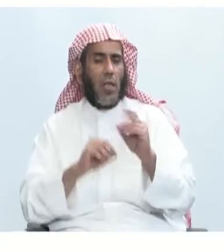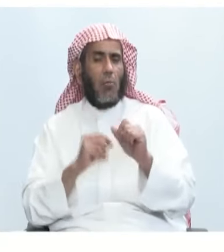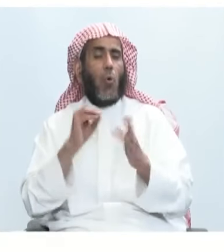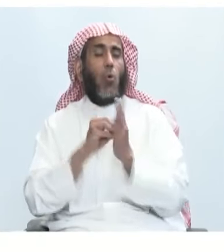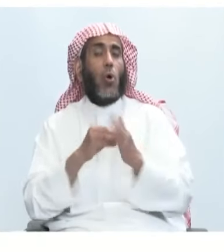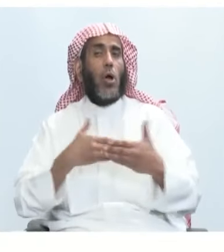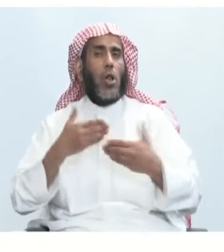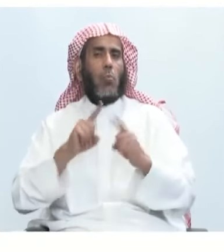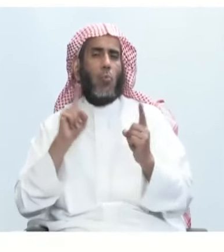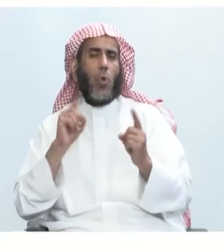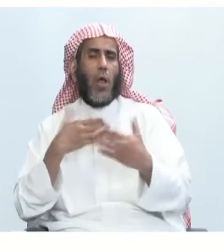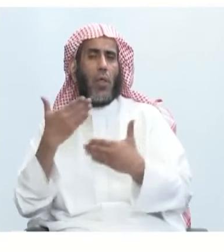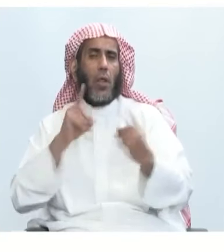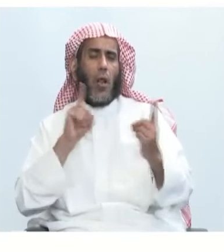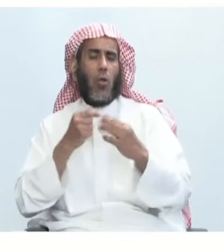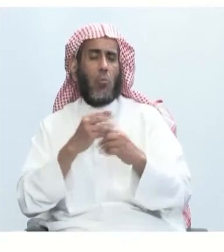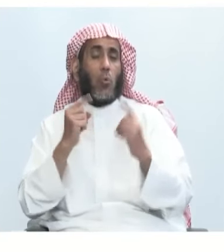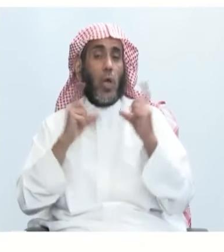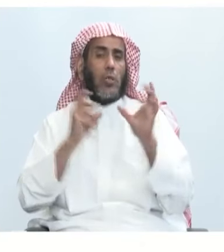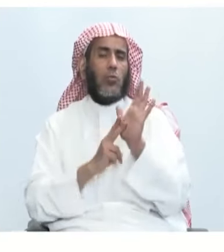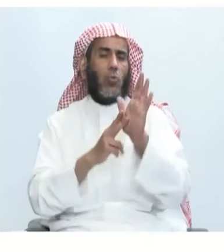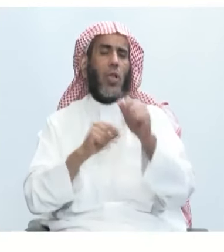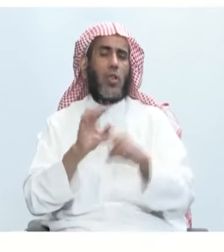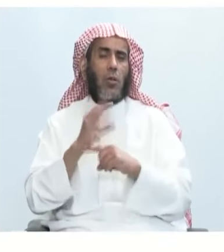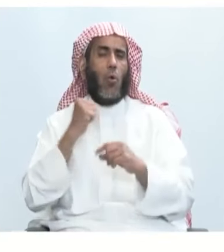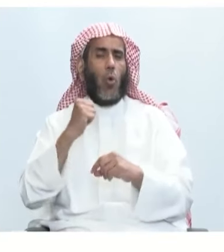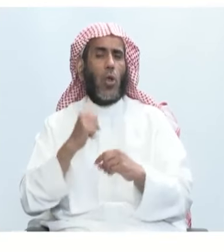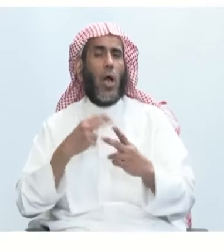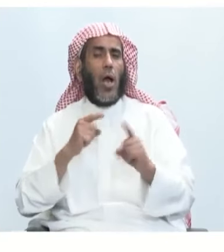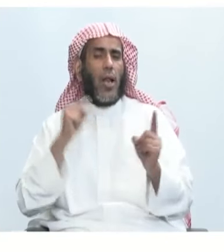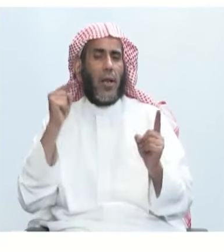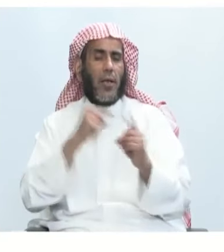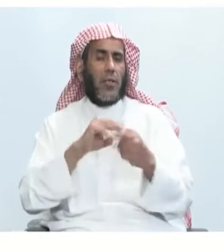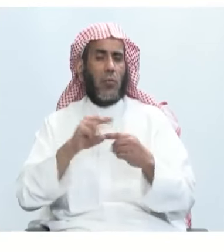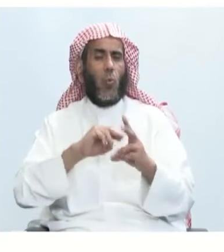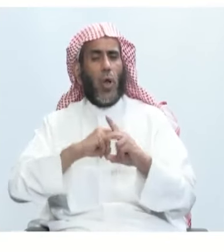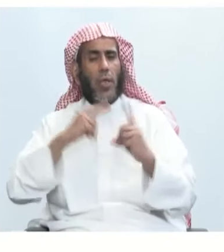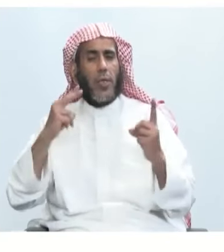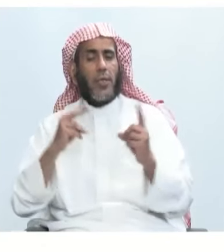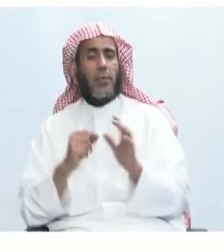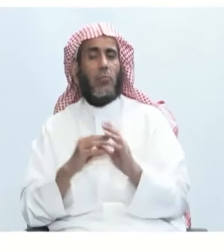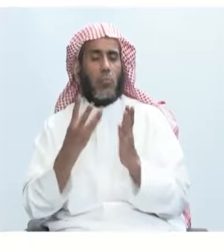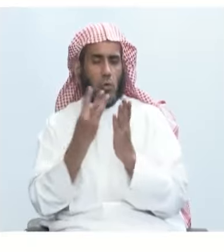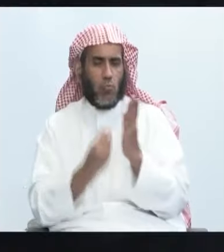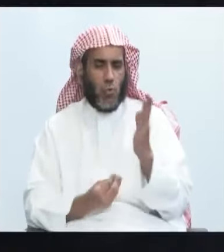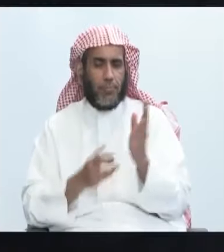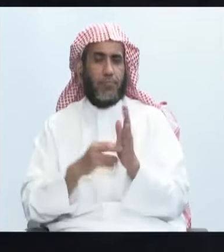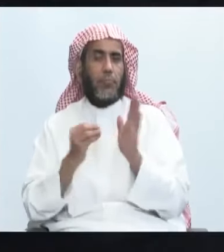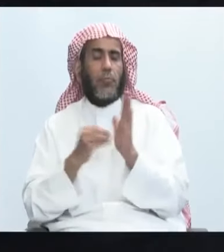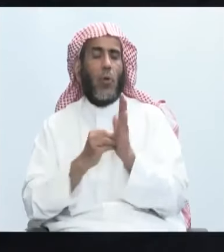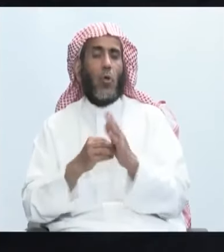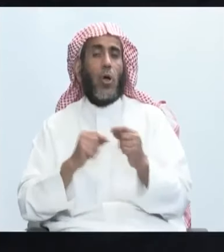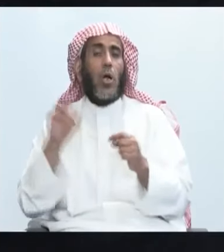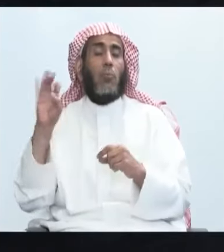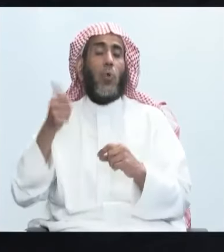المناظره ووجهات الادعاء وقوه الحجه والتاثير والقدره على نقض الحجج وكذلك مجموع الدرجات وتكتب هنا في الموضوع موضوع